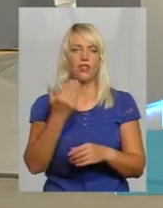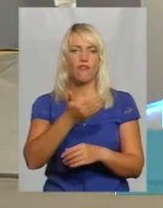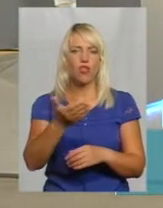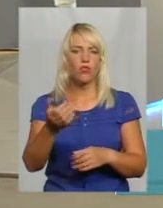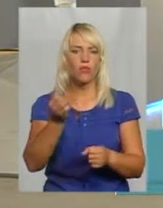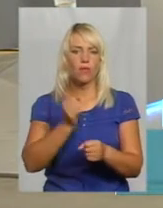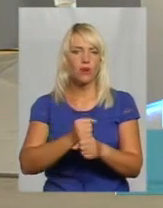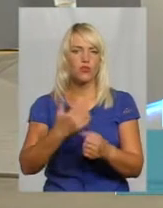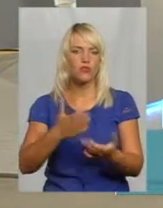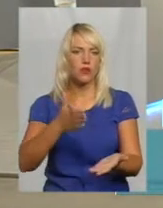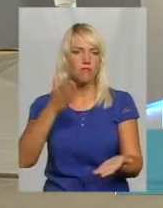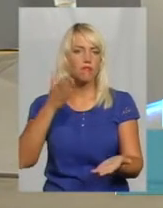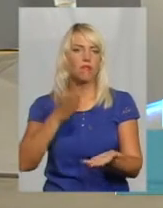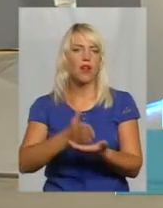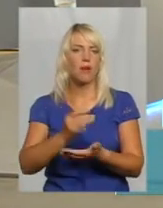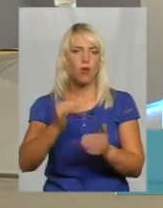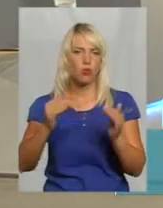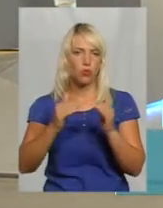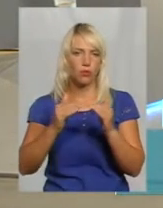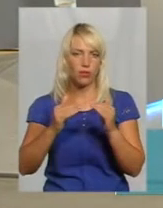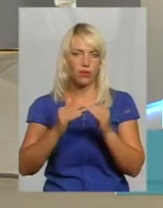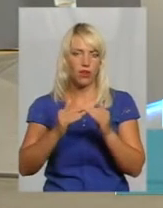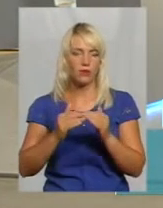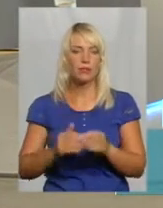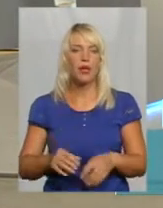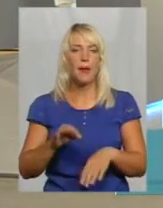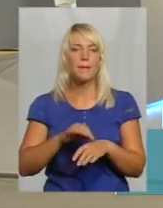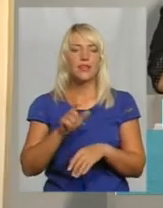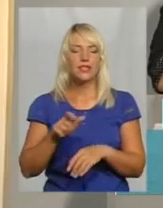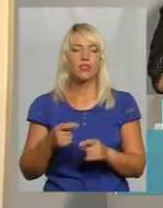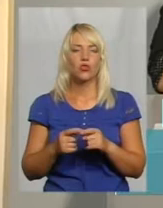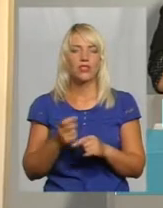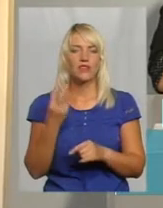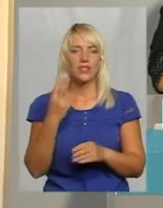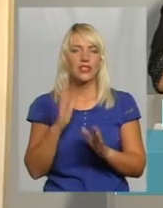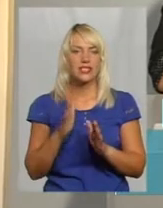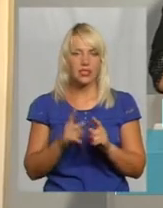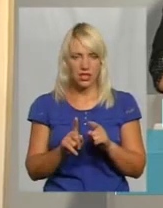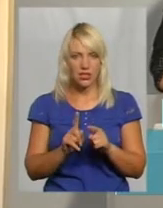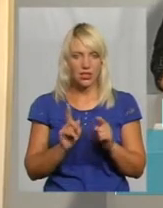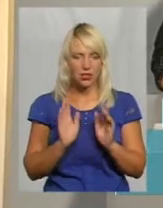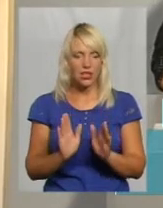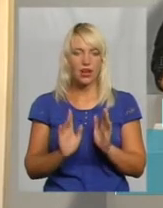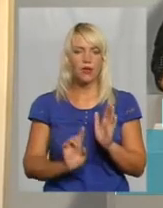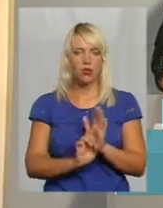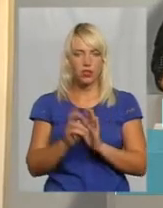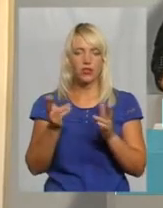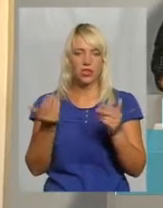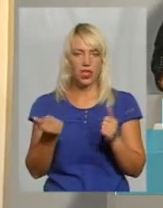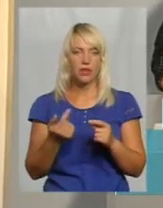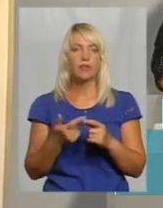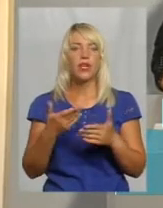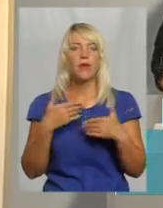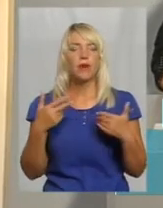прямо в домівках пацієнтів. Тобто оцих 12 пацієнтів – це початок? Це початок, звичайно. І ми